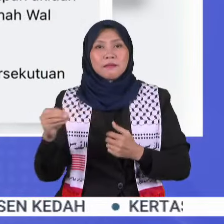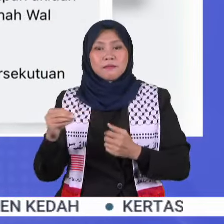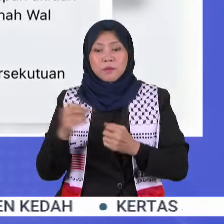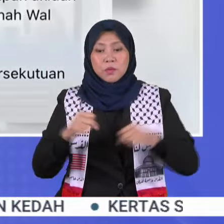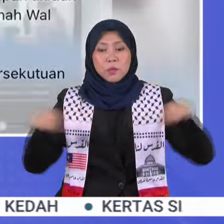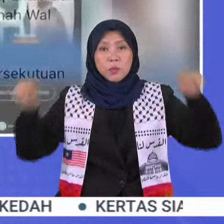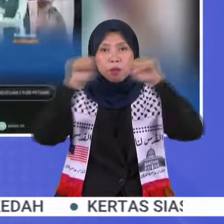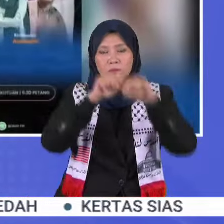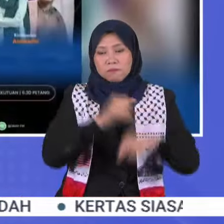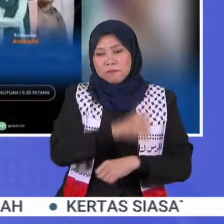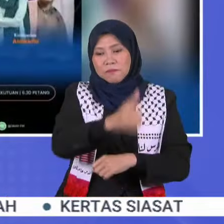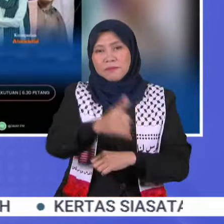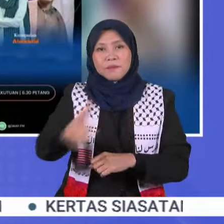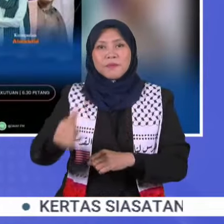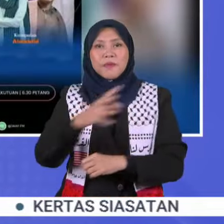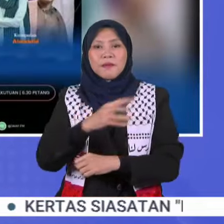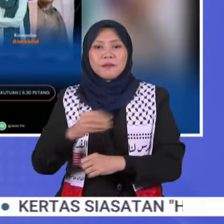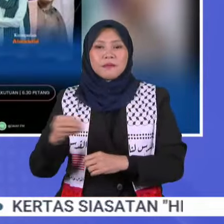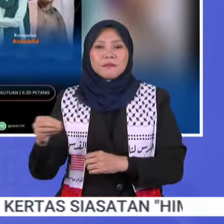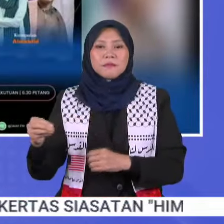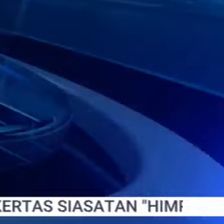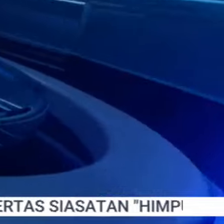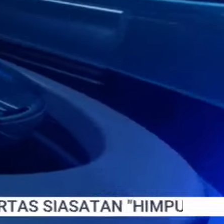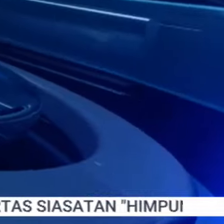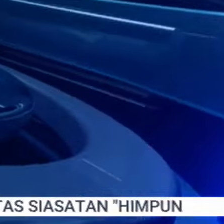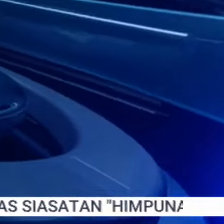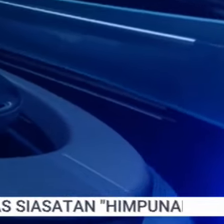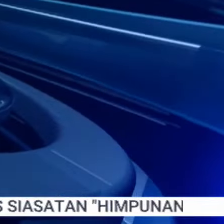Majlis Akad Nikah Rahmah.